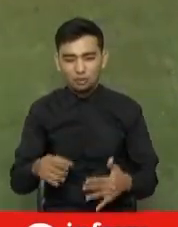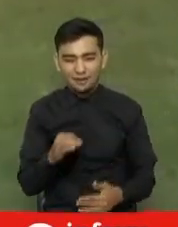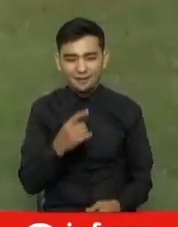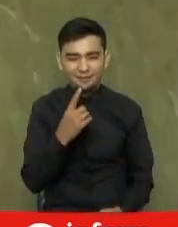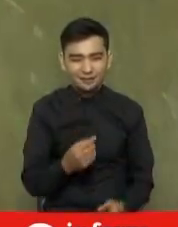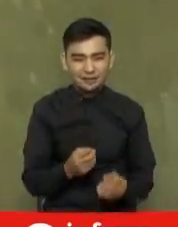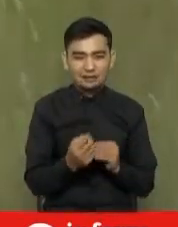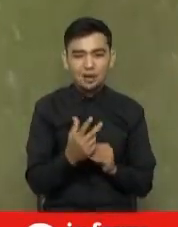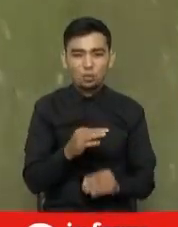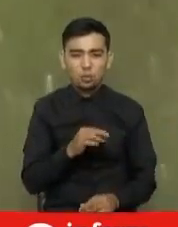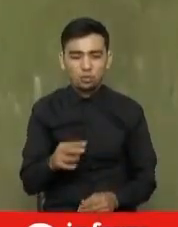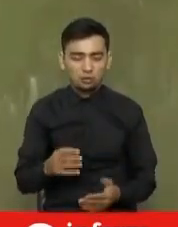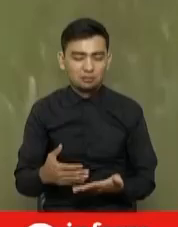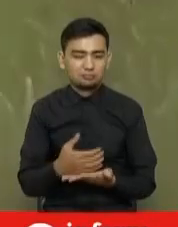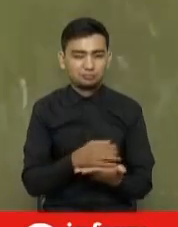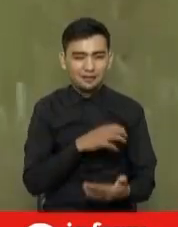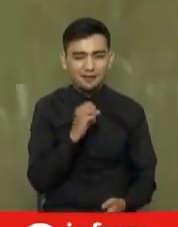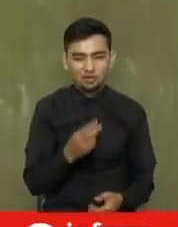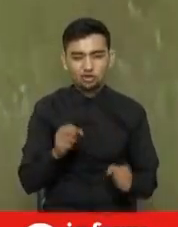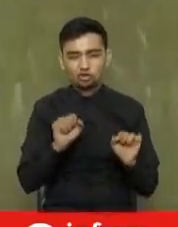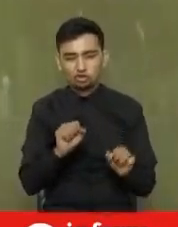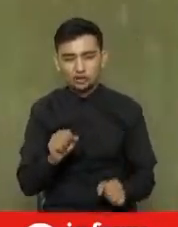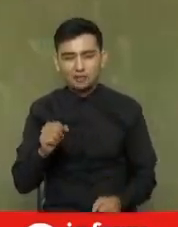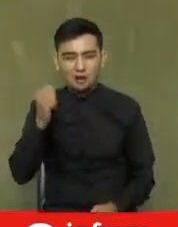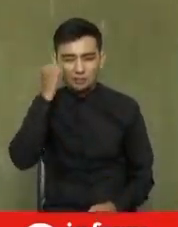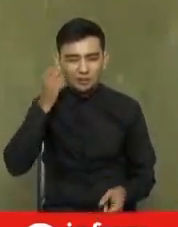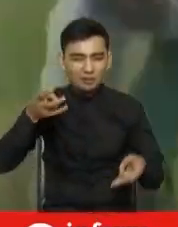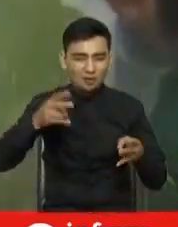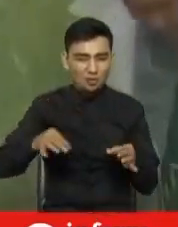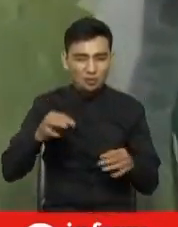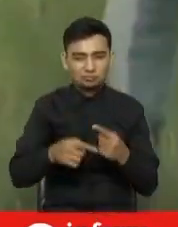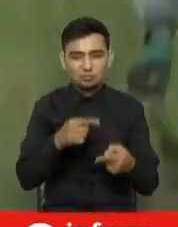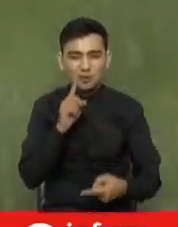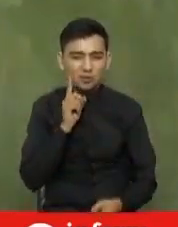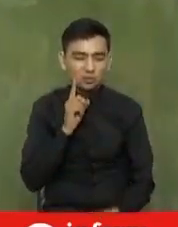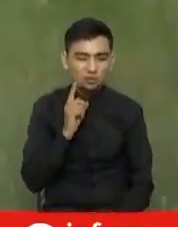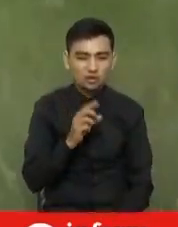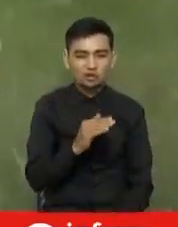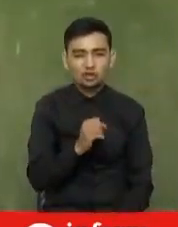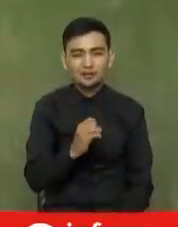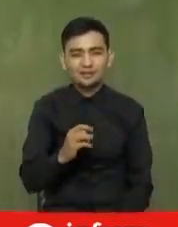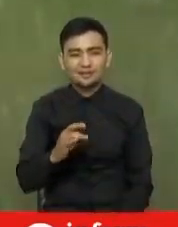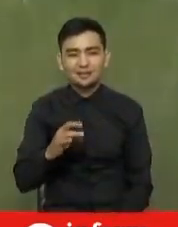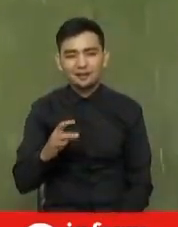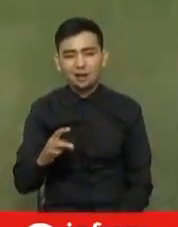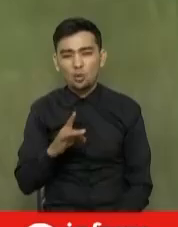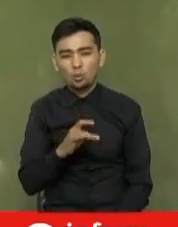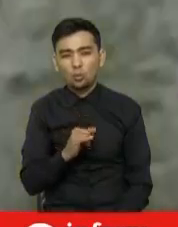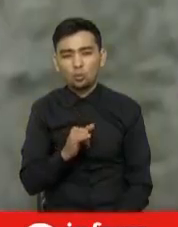1 акцию по защите исторического и природного наследия запустило молодежное крыло Жастар Руха